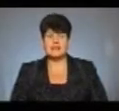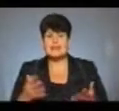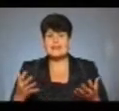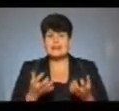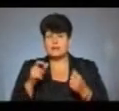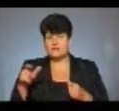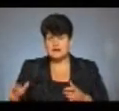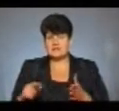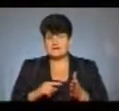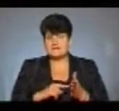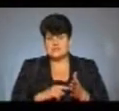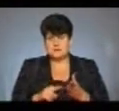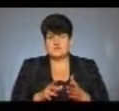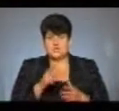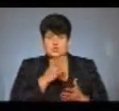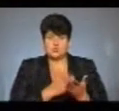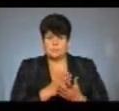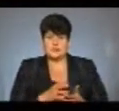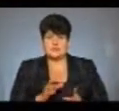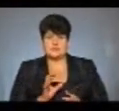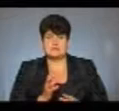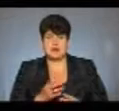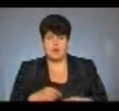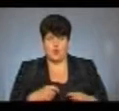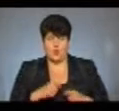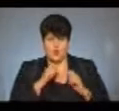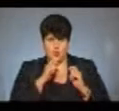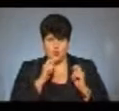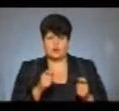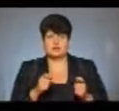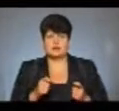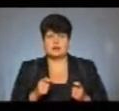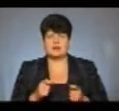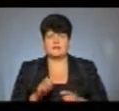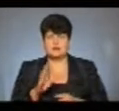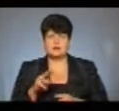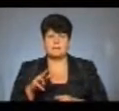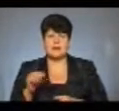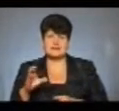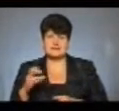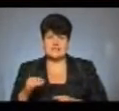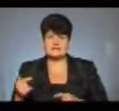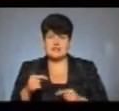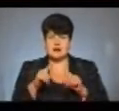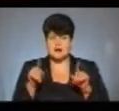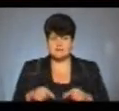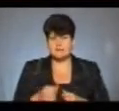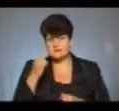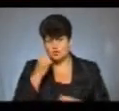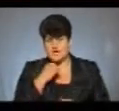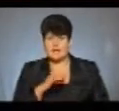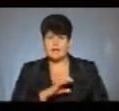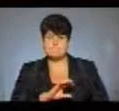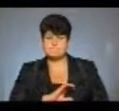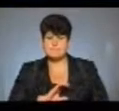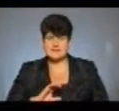Рятувальників, які відзначилися під час служби, нагороджує начальник пожежно-рятувальної служби області Віктор Маслей. Це грамота з подякою, медалі за 10